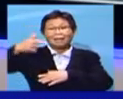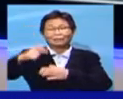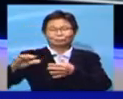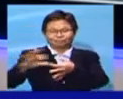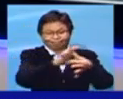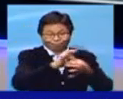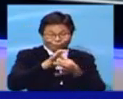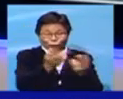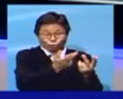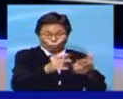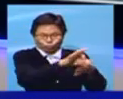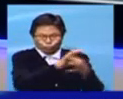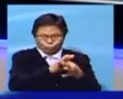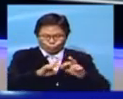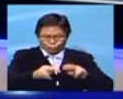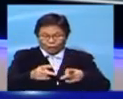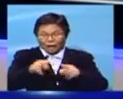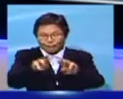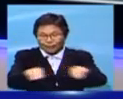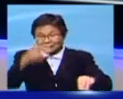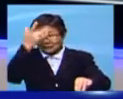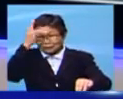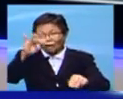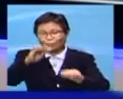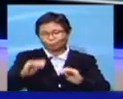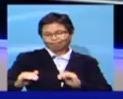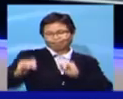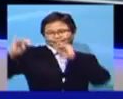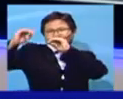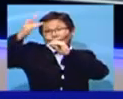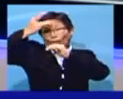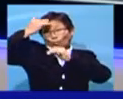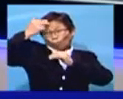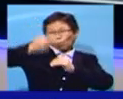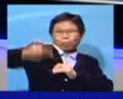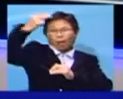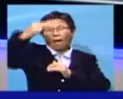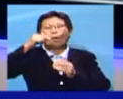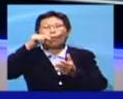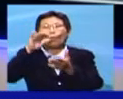peluang melahirkan pelajar pintar bertaraf cendekiawan isi